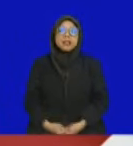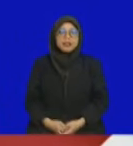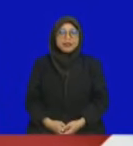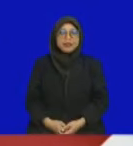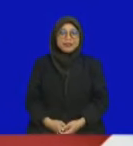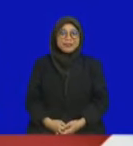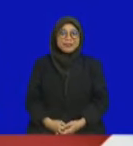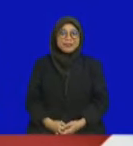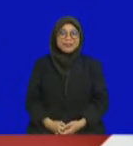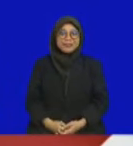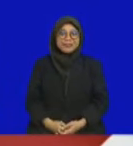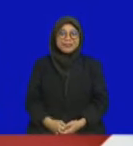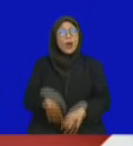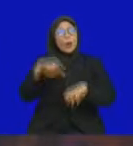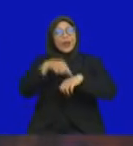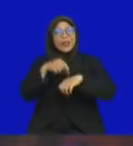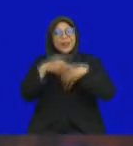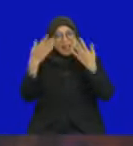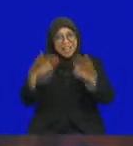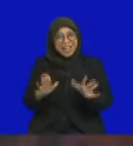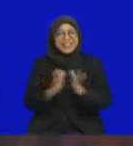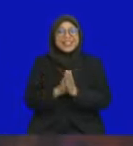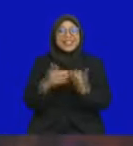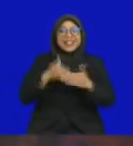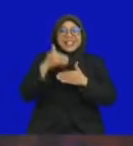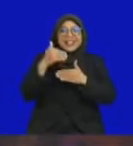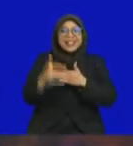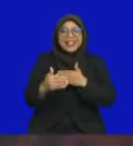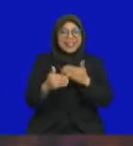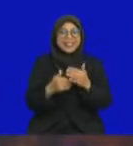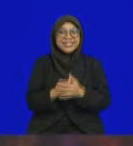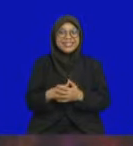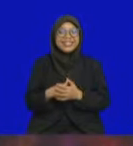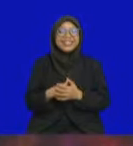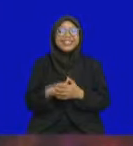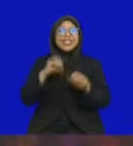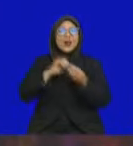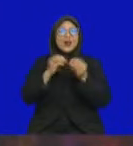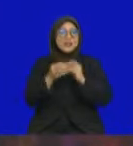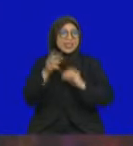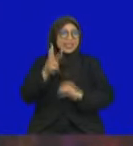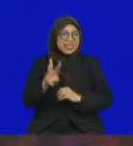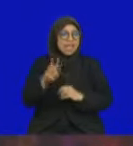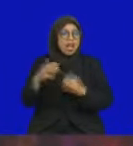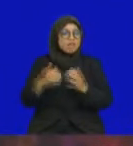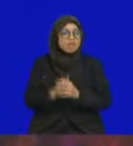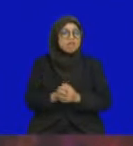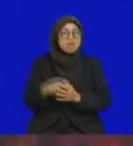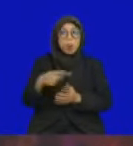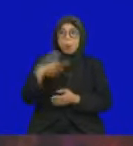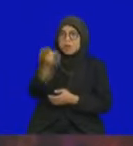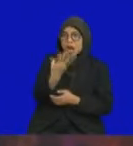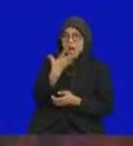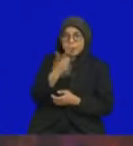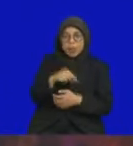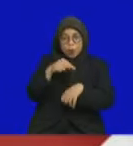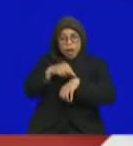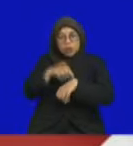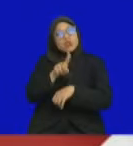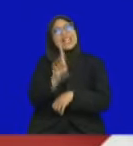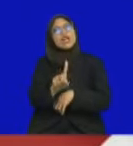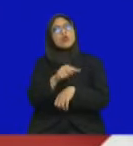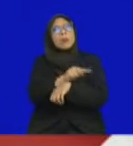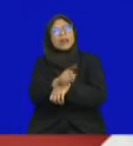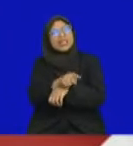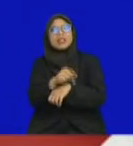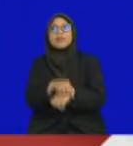kasih baik waktu habis berikutnyaalonbern Nom tiga silakan untuk menanggapi waktu anda 1 menit dimulai